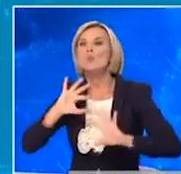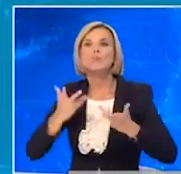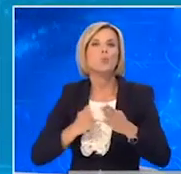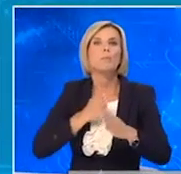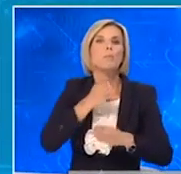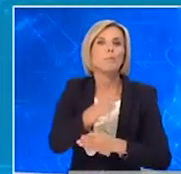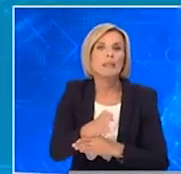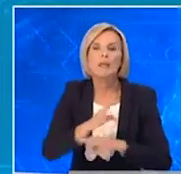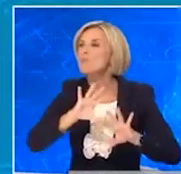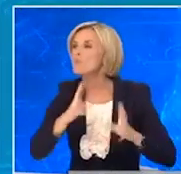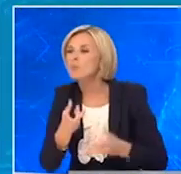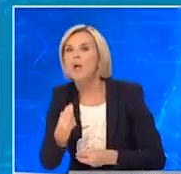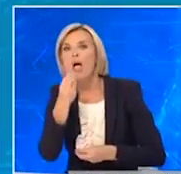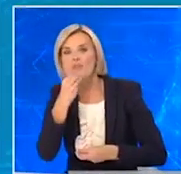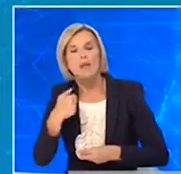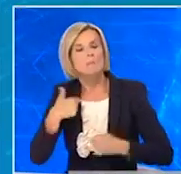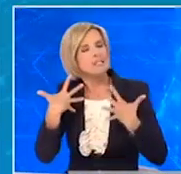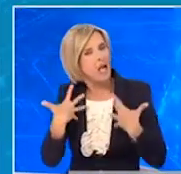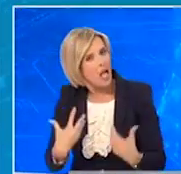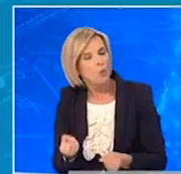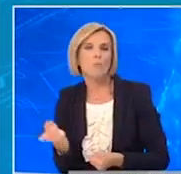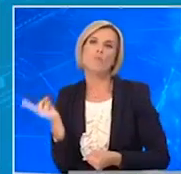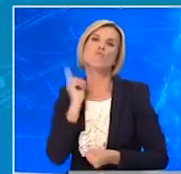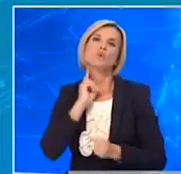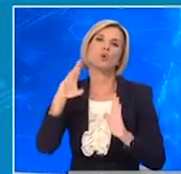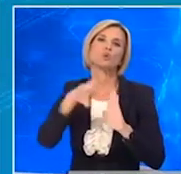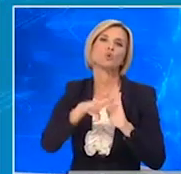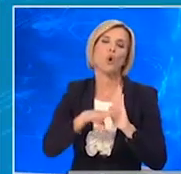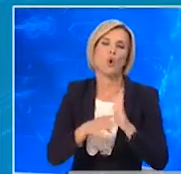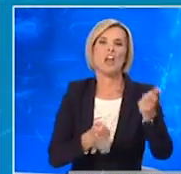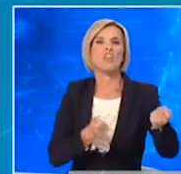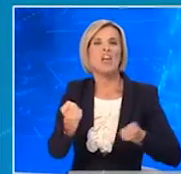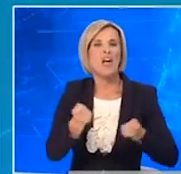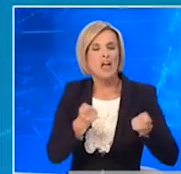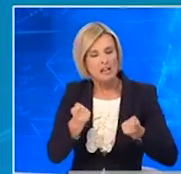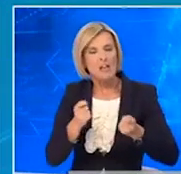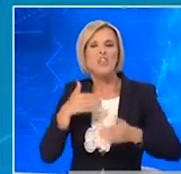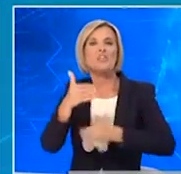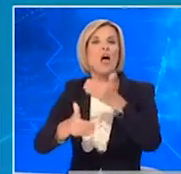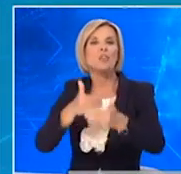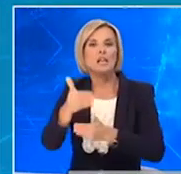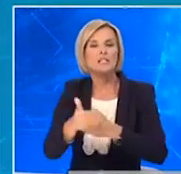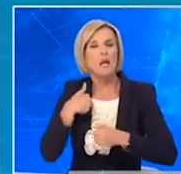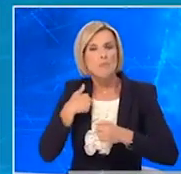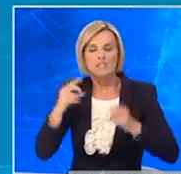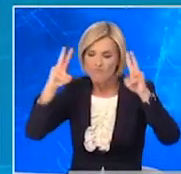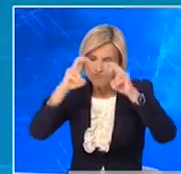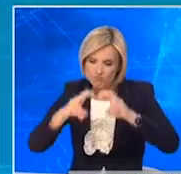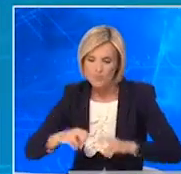τις περιπτώσεις πάλι έχουμε δικά μας πρωτόκολλα, τα οποία τα περισσότερα από αυτά είναι κάθετα πρωτόκολλα, που δεν αφήνουμε την